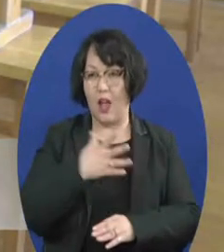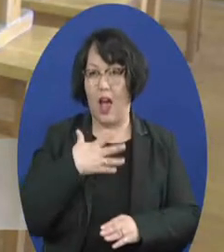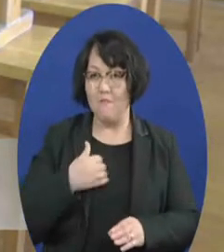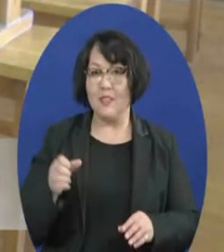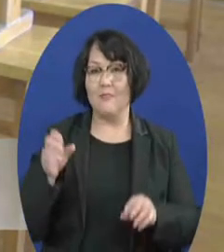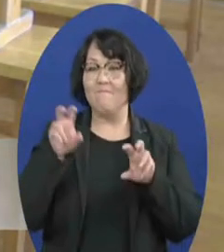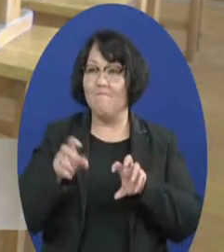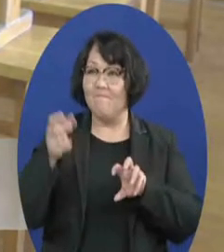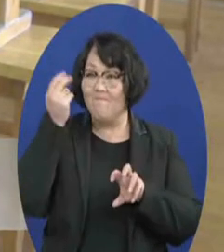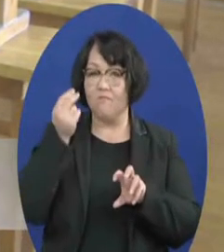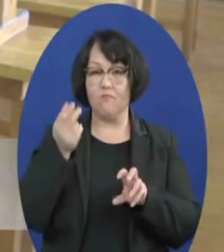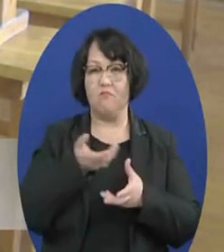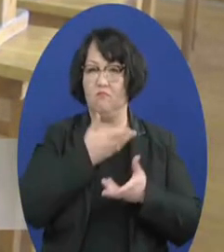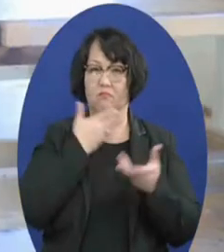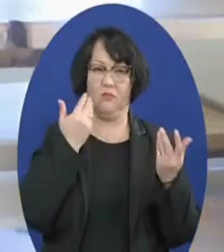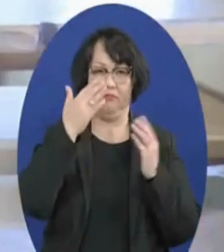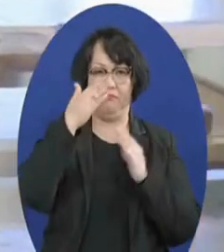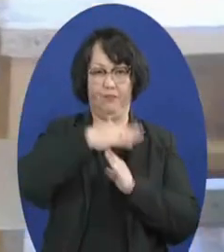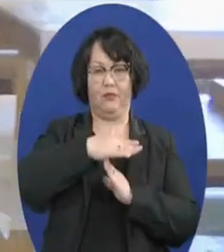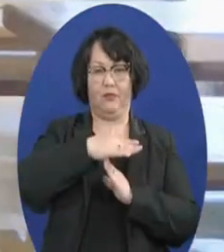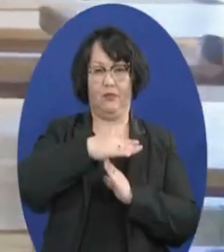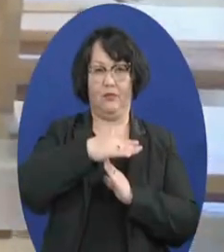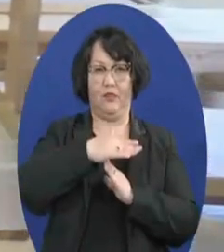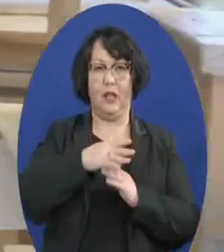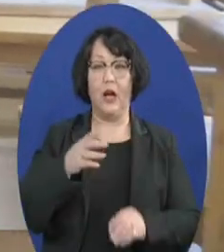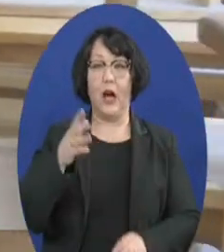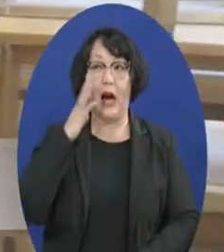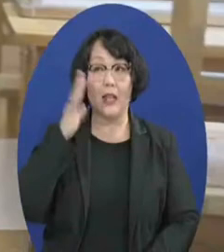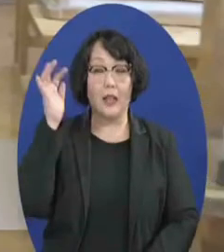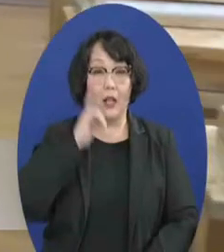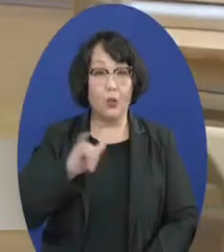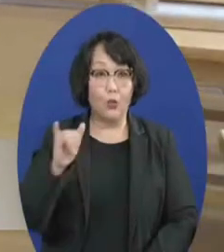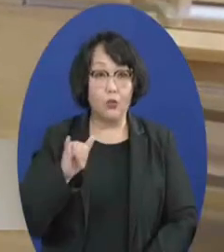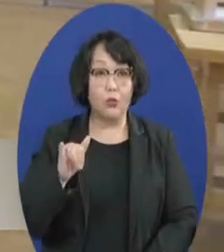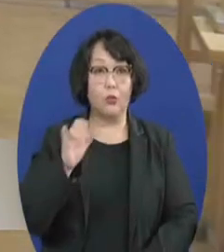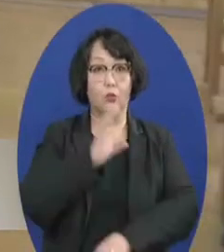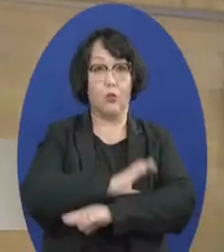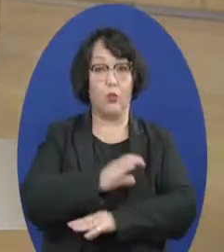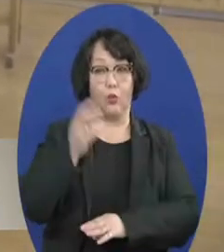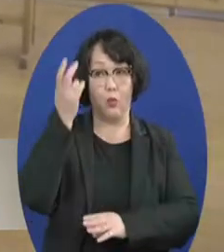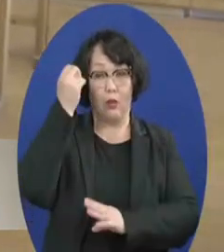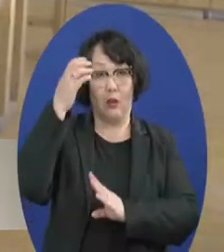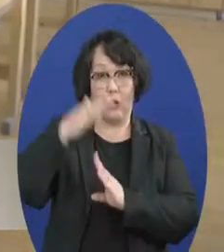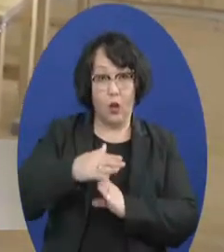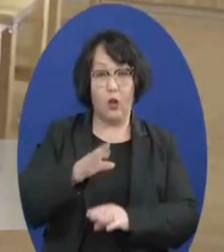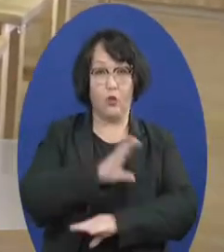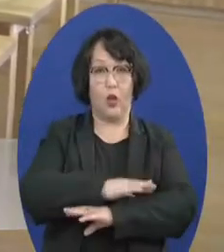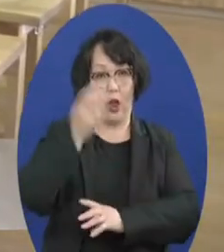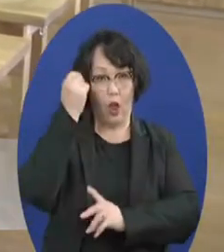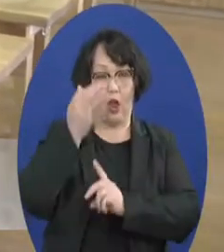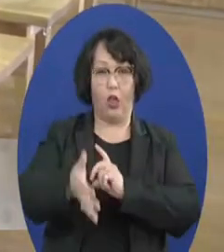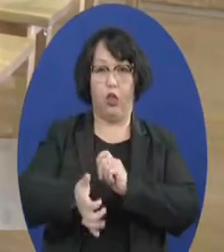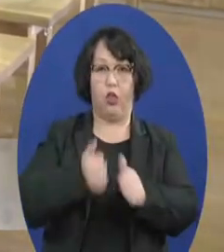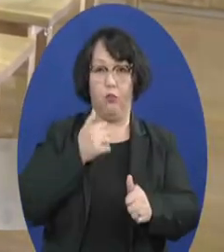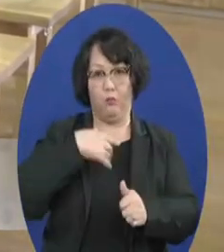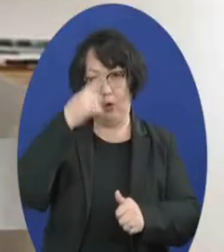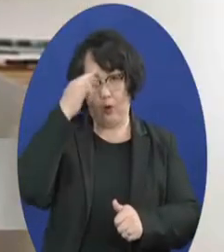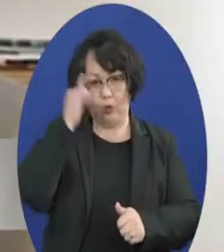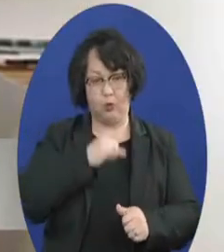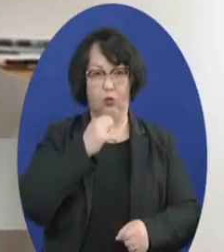улс орнуудтай харьцуулахад манай улсын танхимын сургалтыг зогсоосон өдрийн тоо харьцангуй өндөр байгаа нь сурлагын хоцрогдол бий болгож байгаа юм